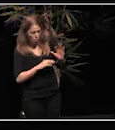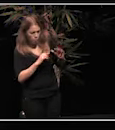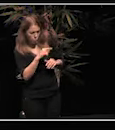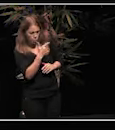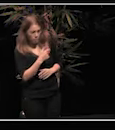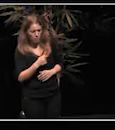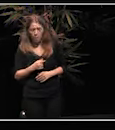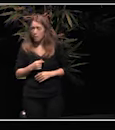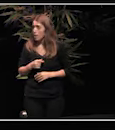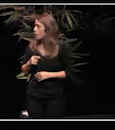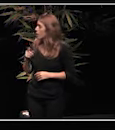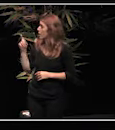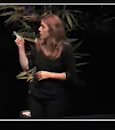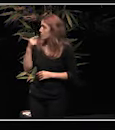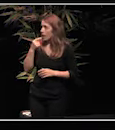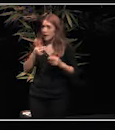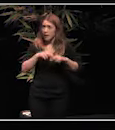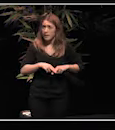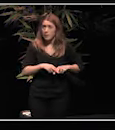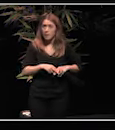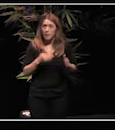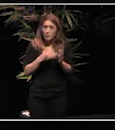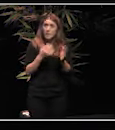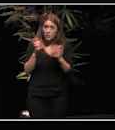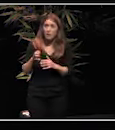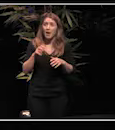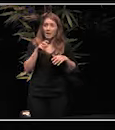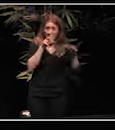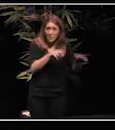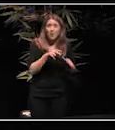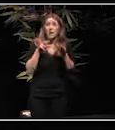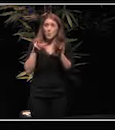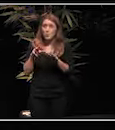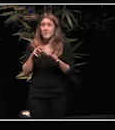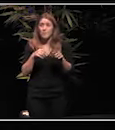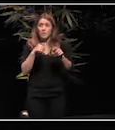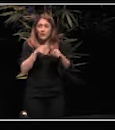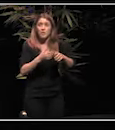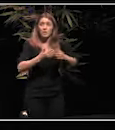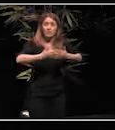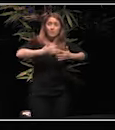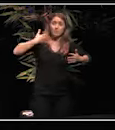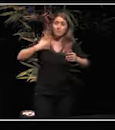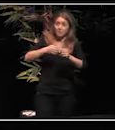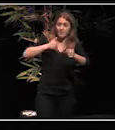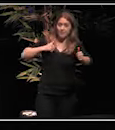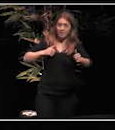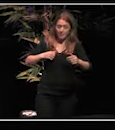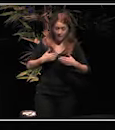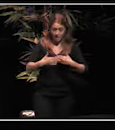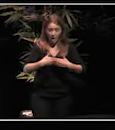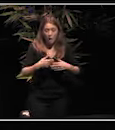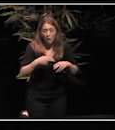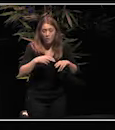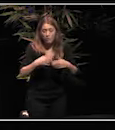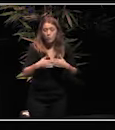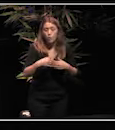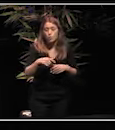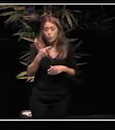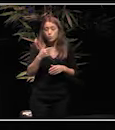quand même 1988 hommes derrière elles. Donc, quand on dit que les femmes ne battront pas les hommes, elles en battent quand même un certain nombre. Vous